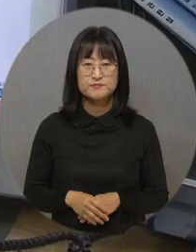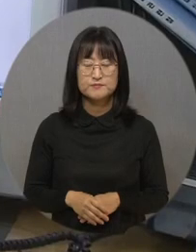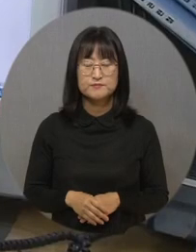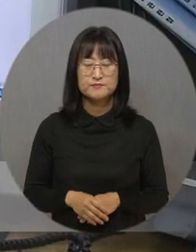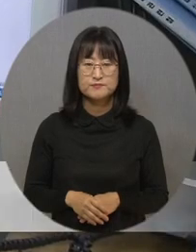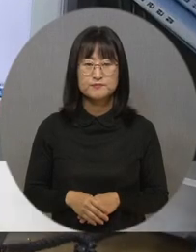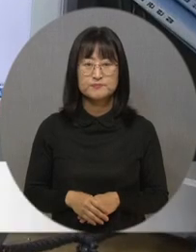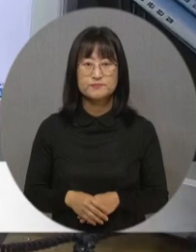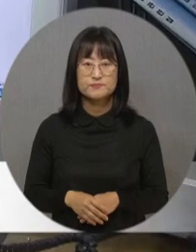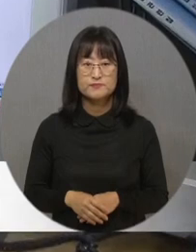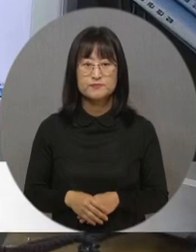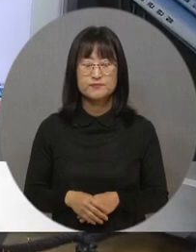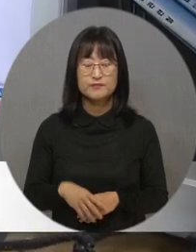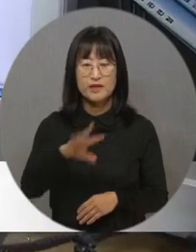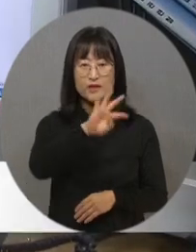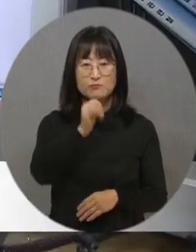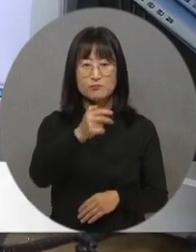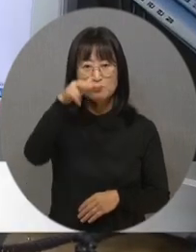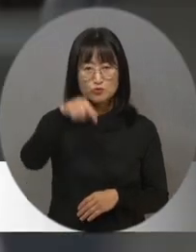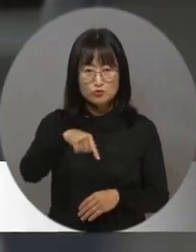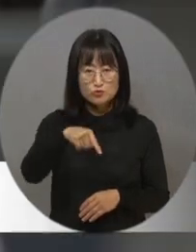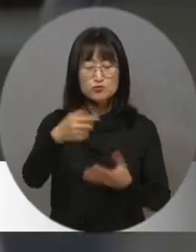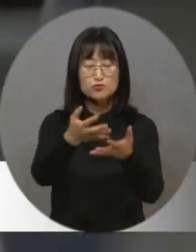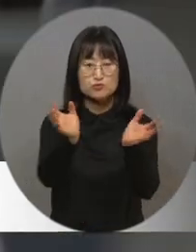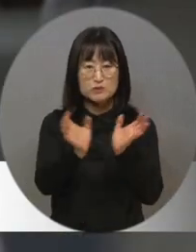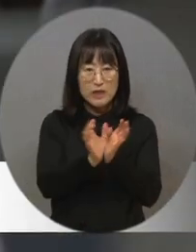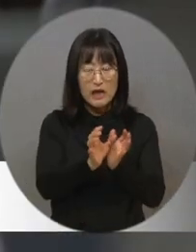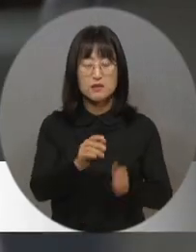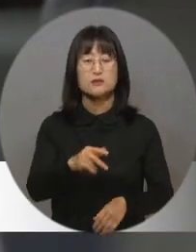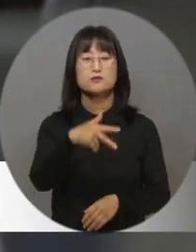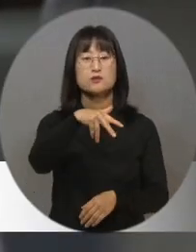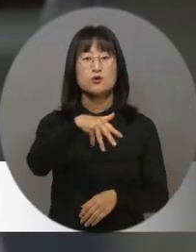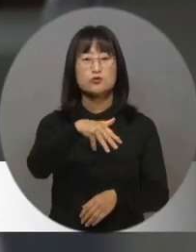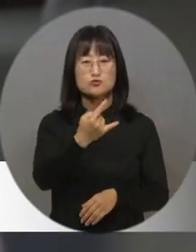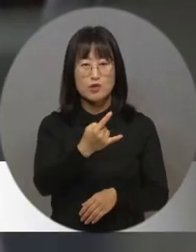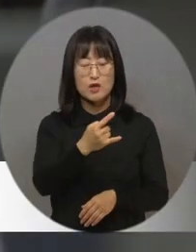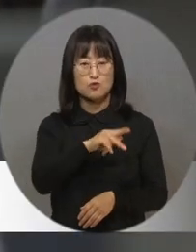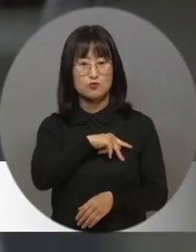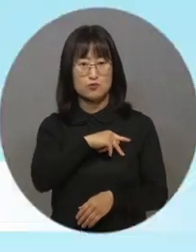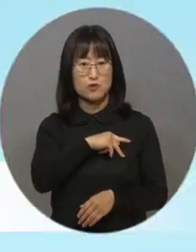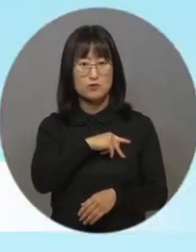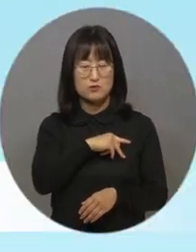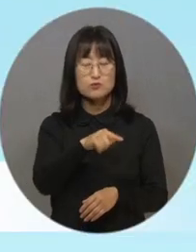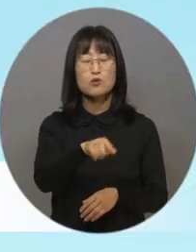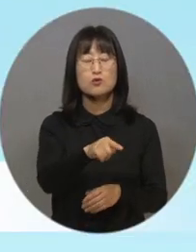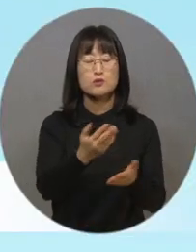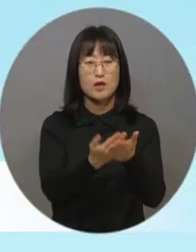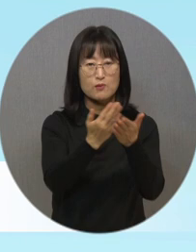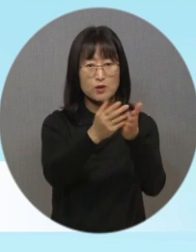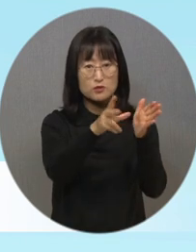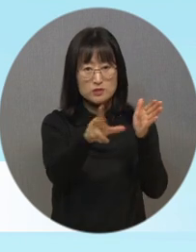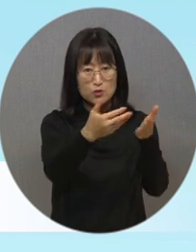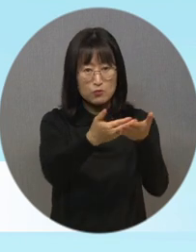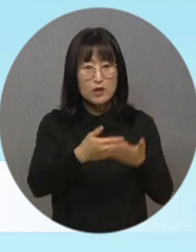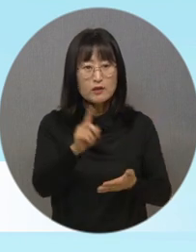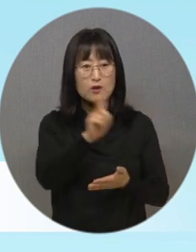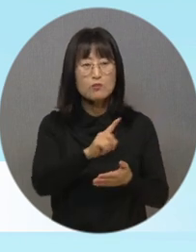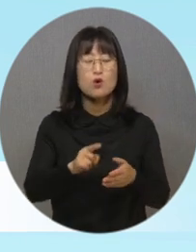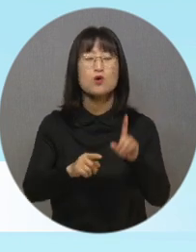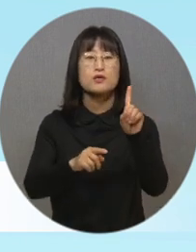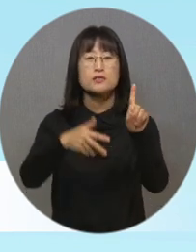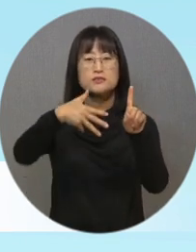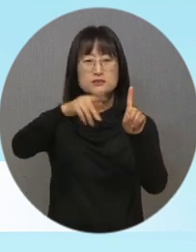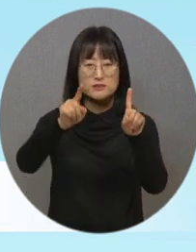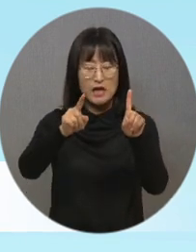나타났습니다 더불어민주당 최애영 의원이 개발원에서 제출받은 자료에 면 1차시범 사업에 참여한여